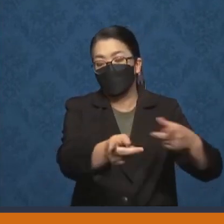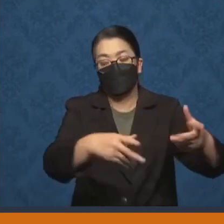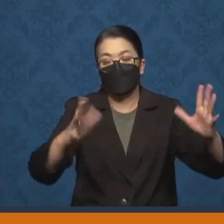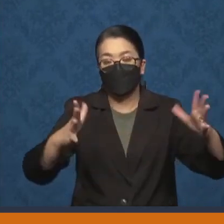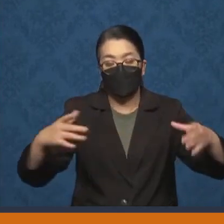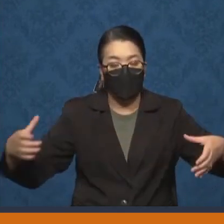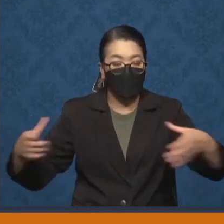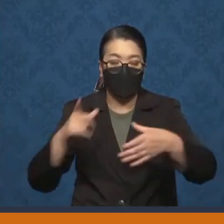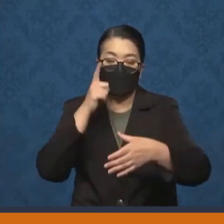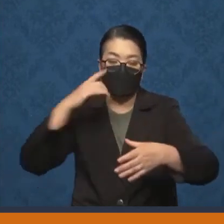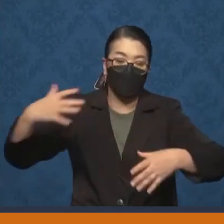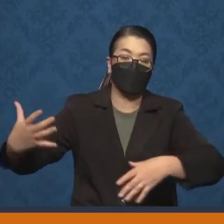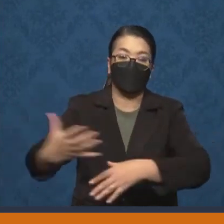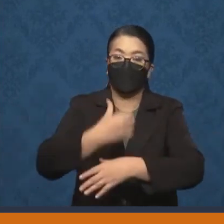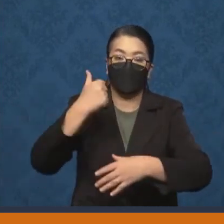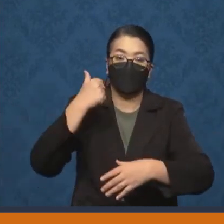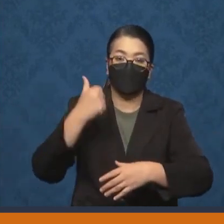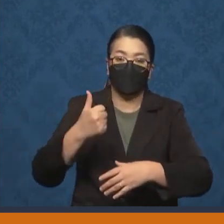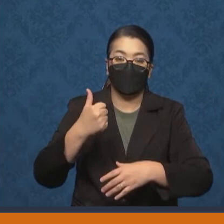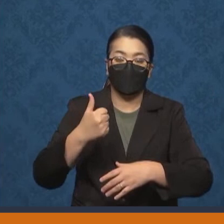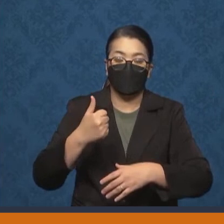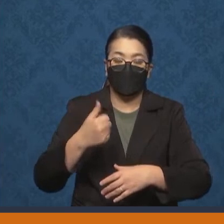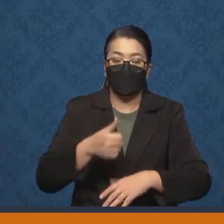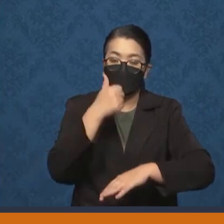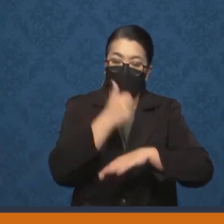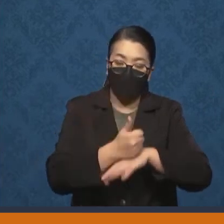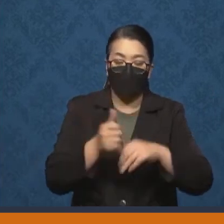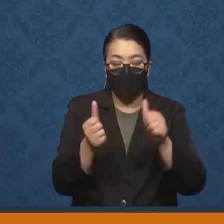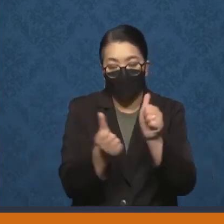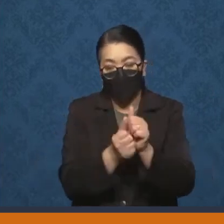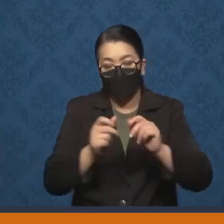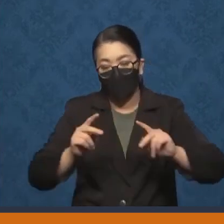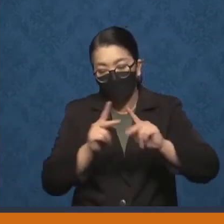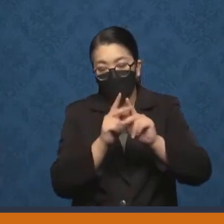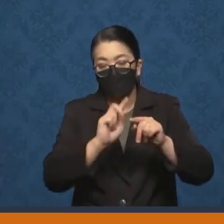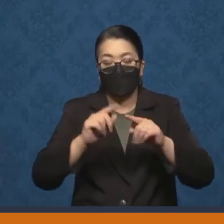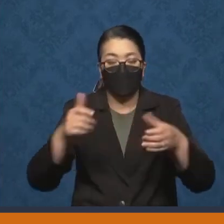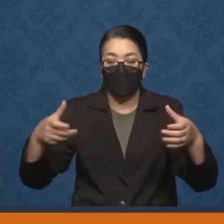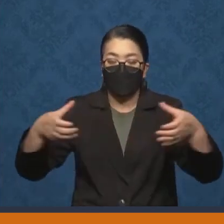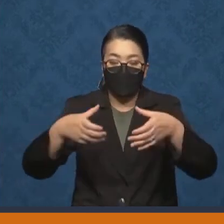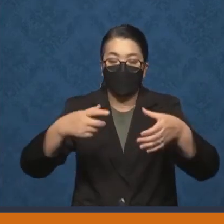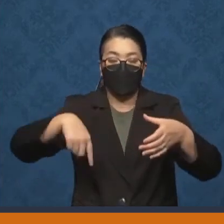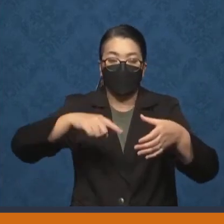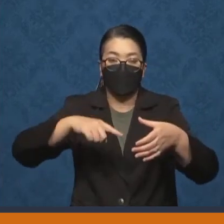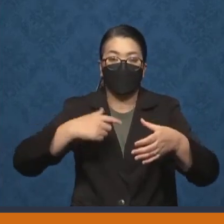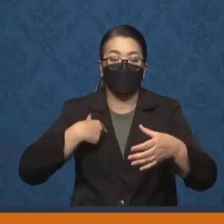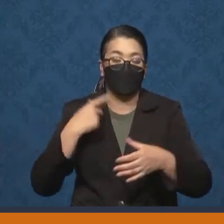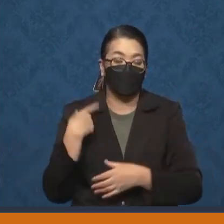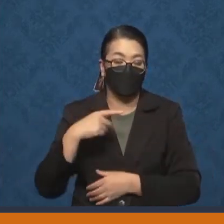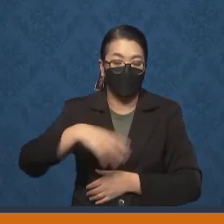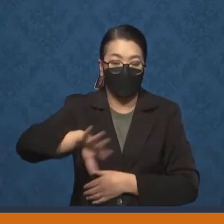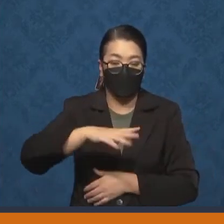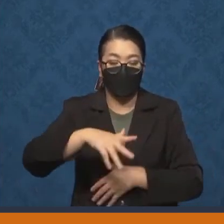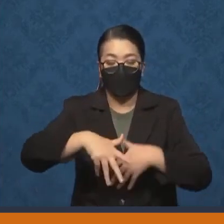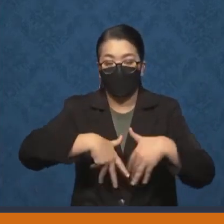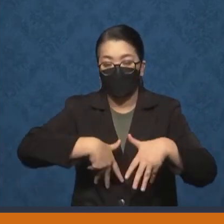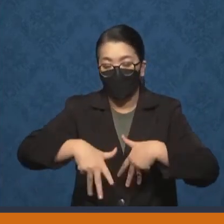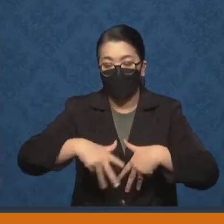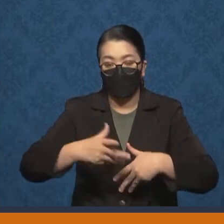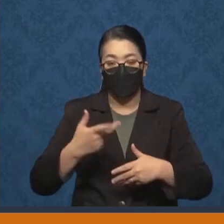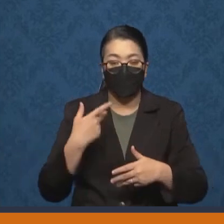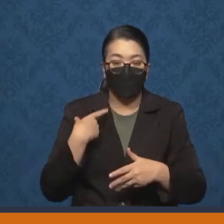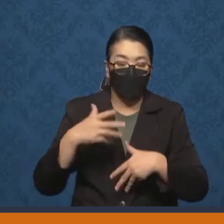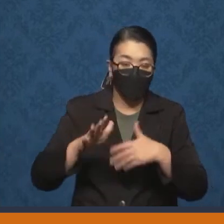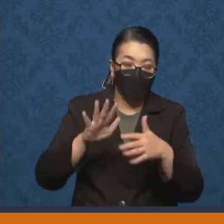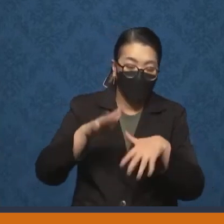ชาชนตามที่เพื่อนสมาชิกหลายท่านได้อภิปรายกันไปพอสมควรแล้วครับในฐานะผู้แปรยติในมาตรานี้ผ